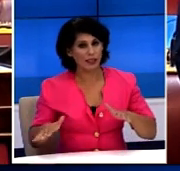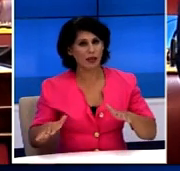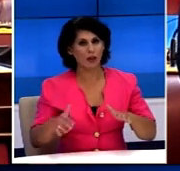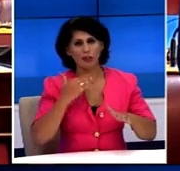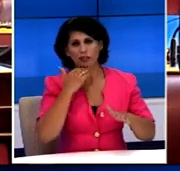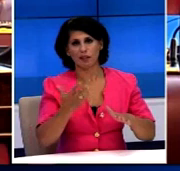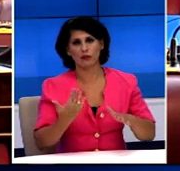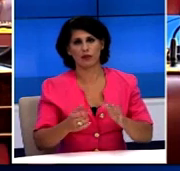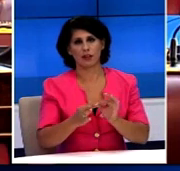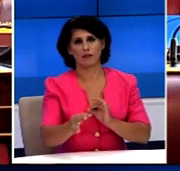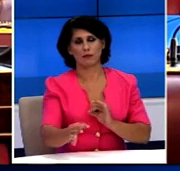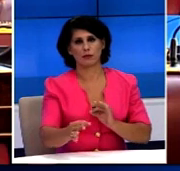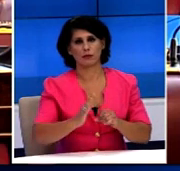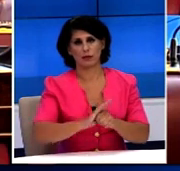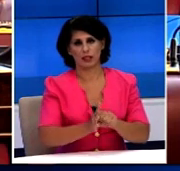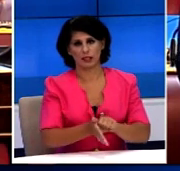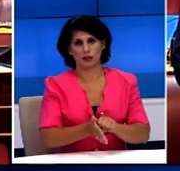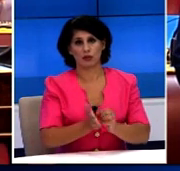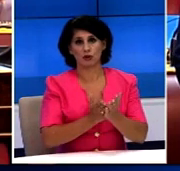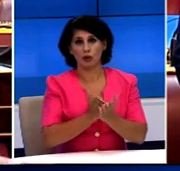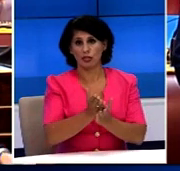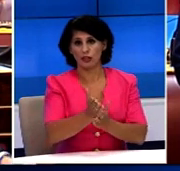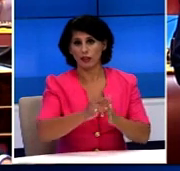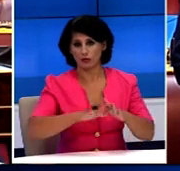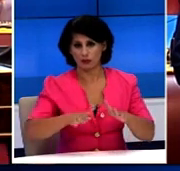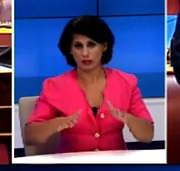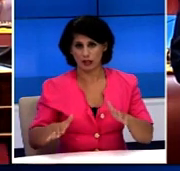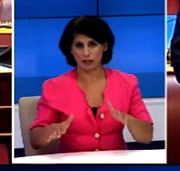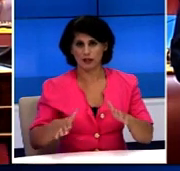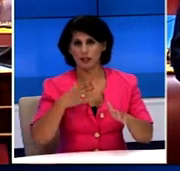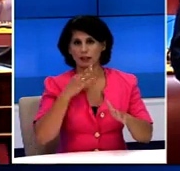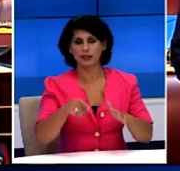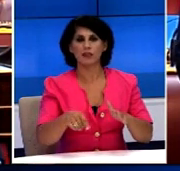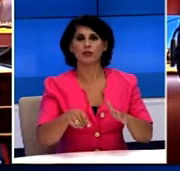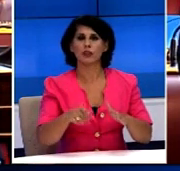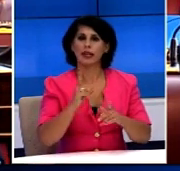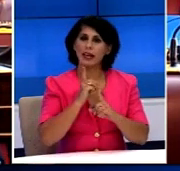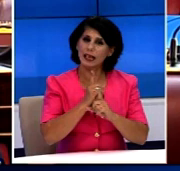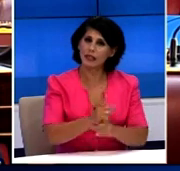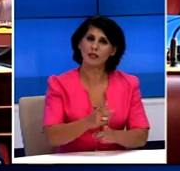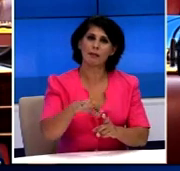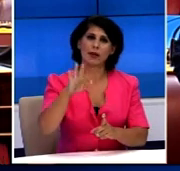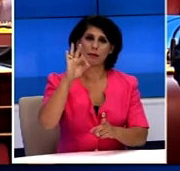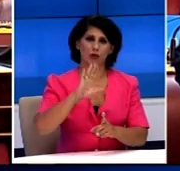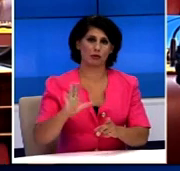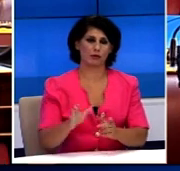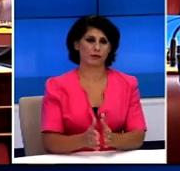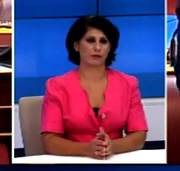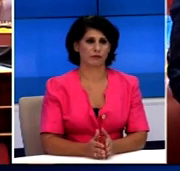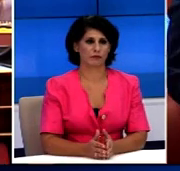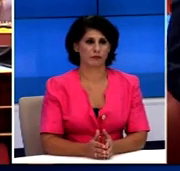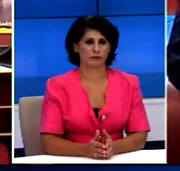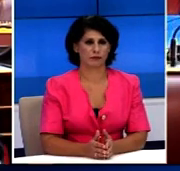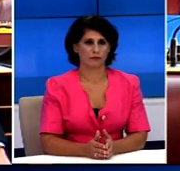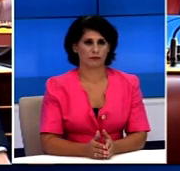δεν μπορεί να εφαρμοστεί πλήρως το δίκαιο της θάλασσας, διότι αυτή είναι μια ειδική περίπτωση.